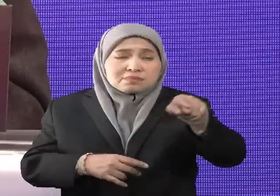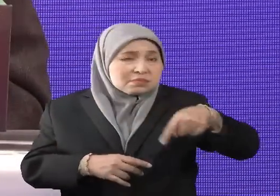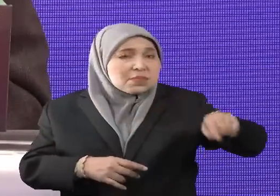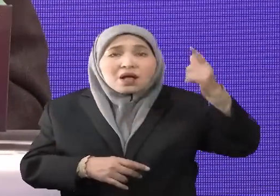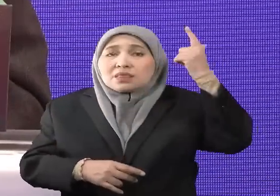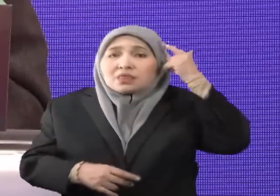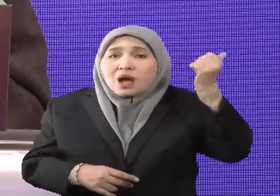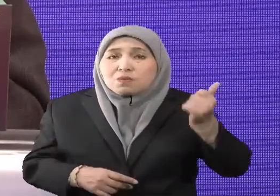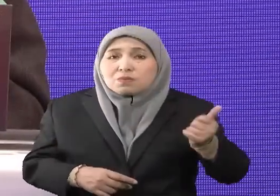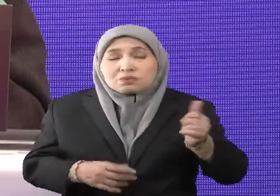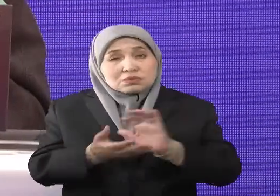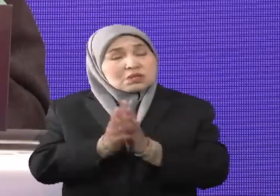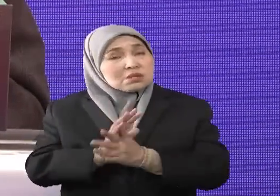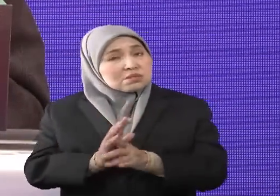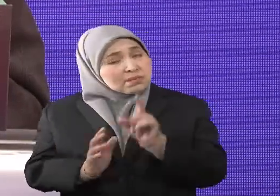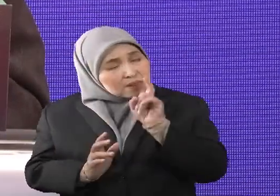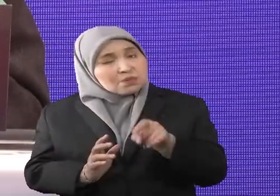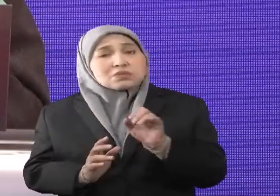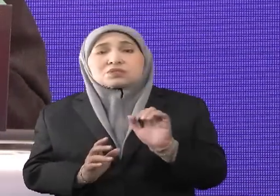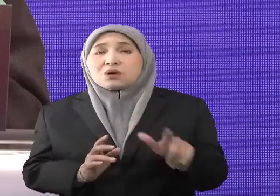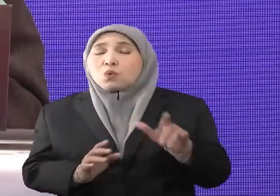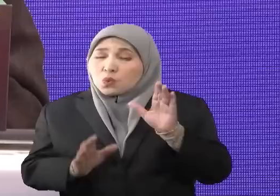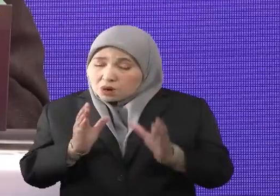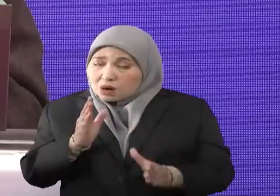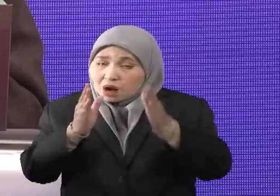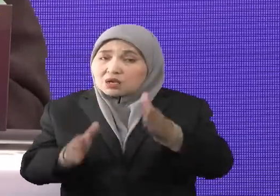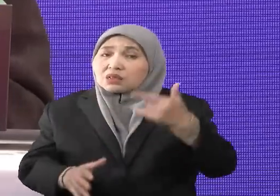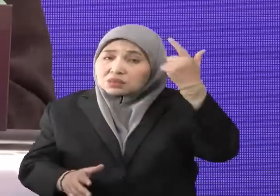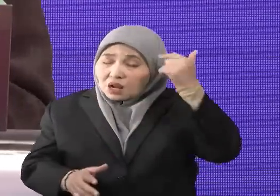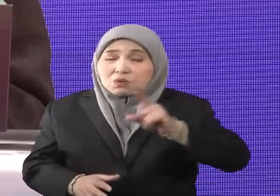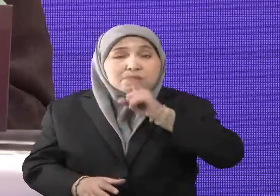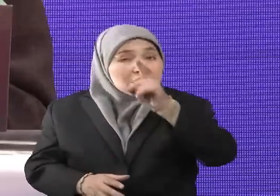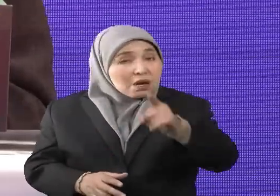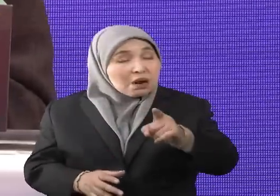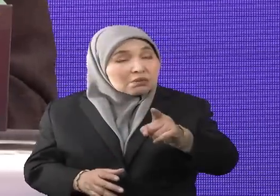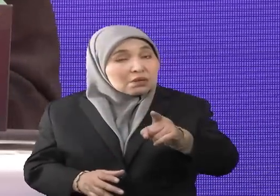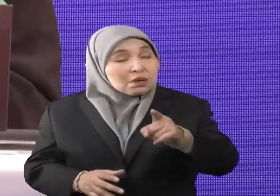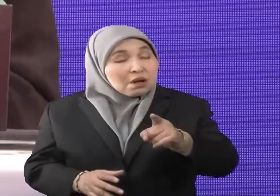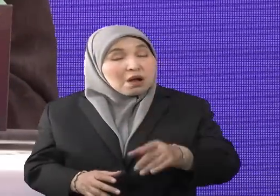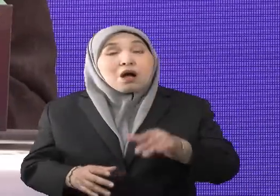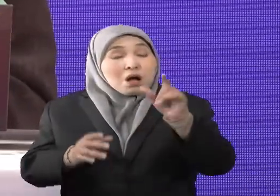jadi selayaknya kalau kita kata orang yang tahu kebenaran ujung ayat ini